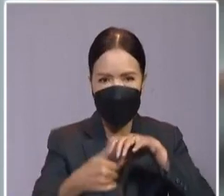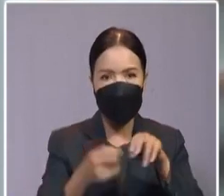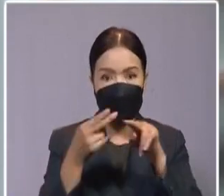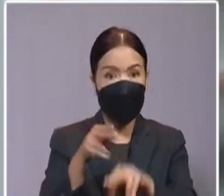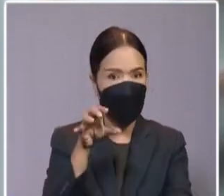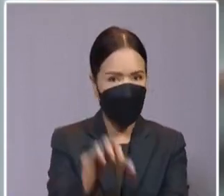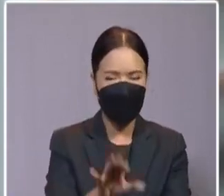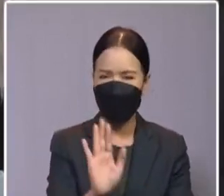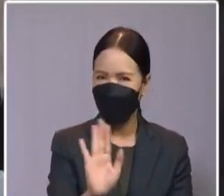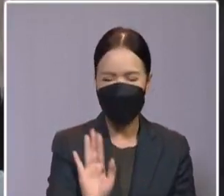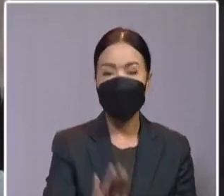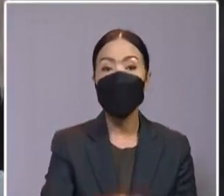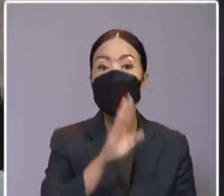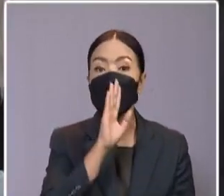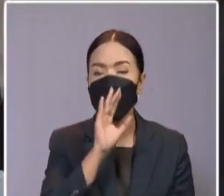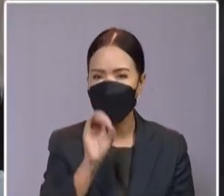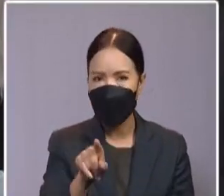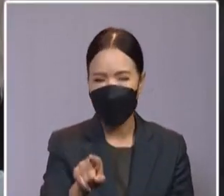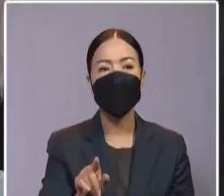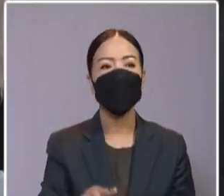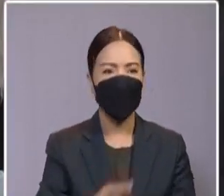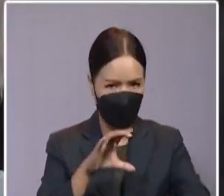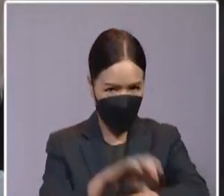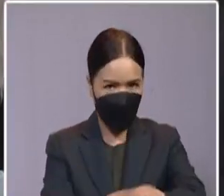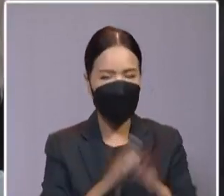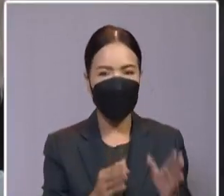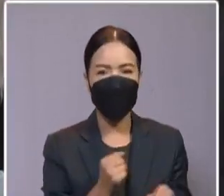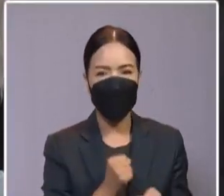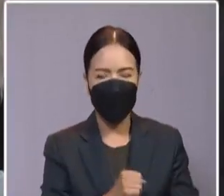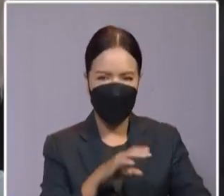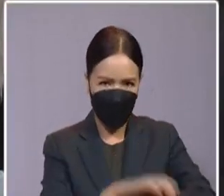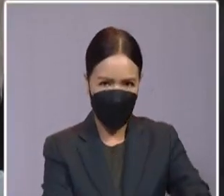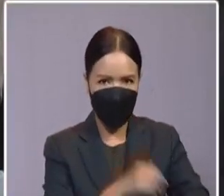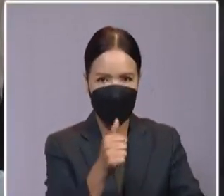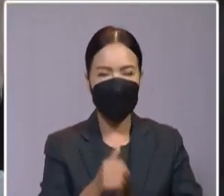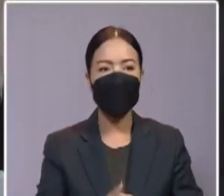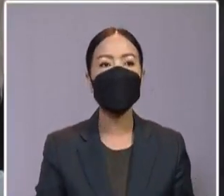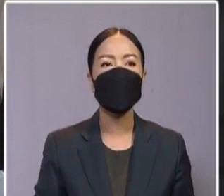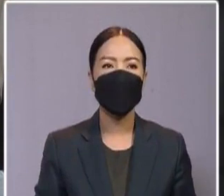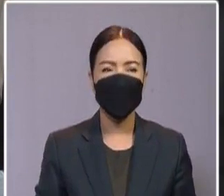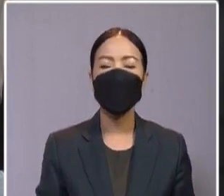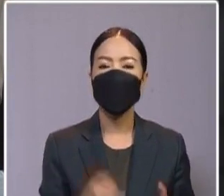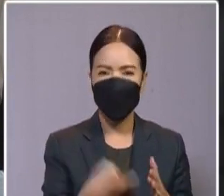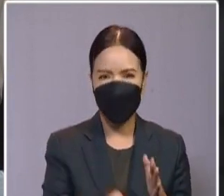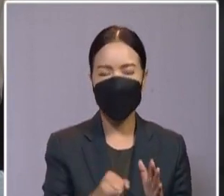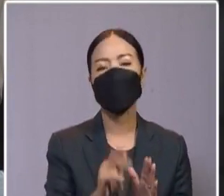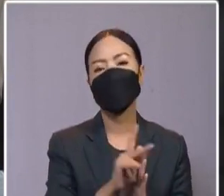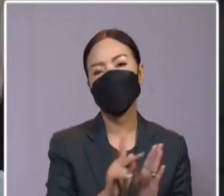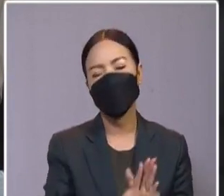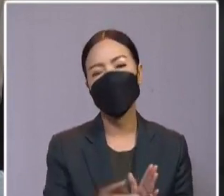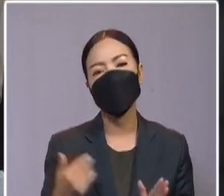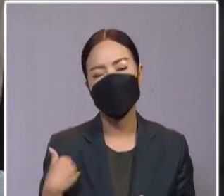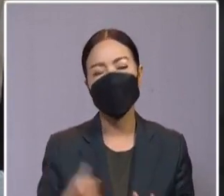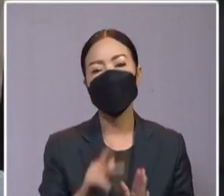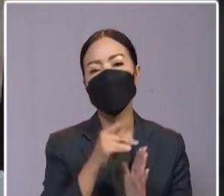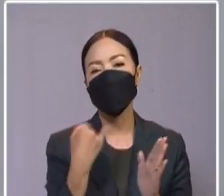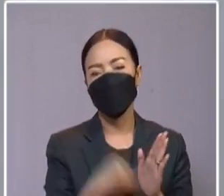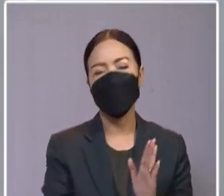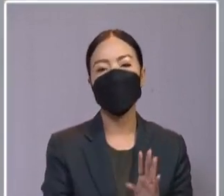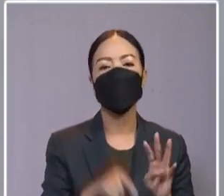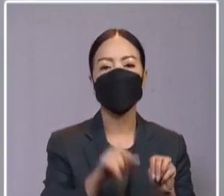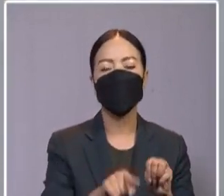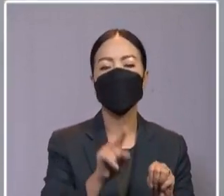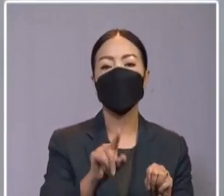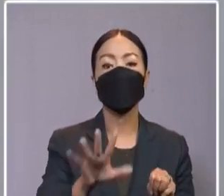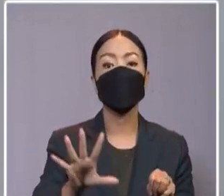ด้วยตัวเองถ้าเกิดว่าแจ้งประชาชนแบบนั้นแจ้งจับเจ้าหน้าที่ได้ด้วยนะคะอาจจะต้องถูกดำเนินคดีนะคะแล้วก็มีความผิดมาตรา 157